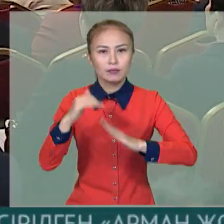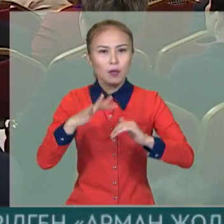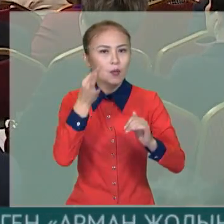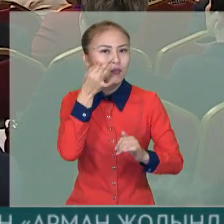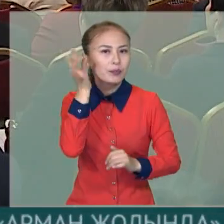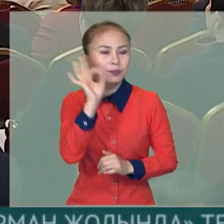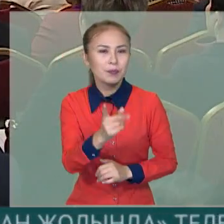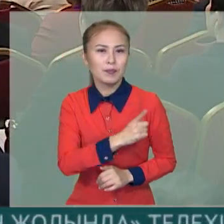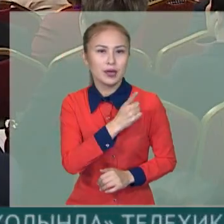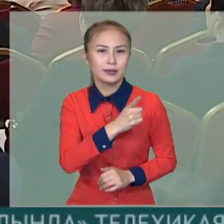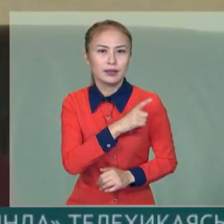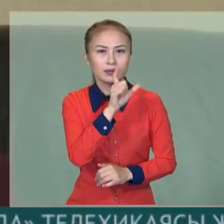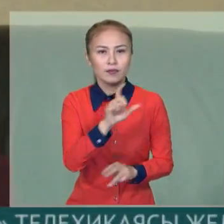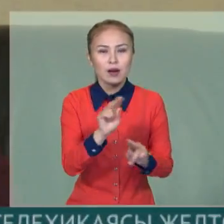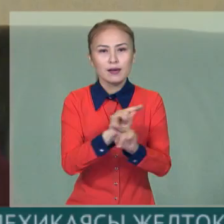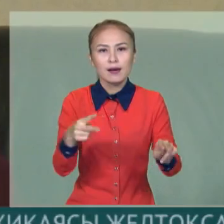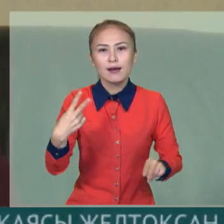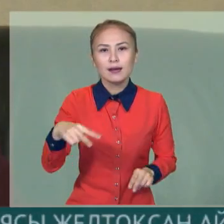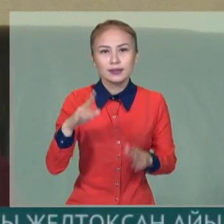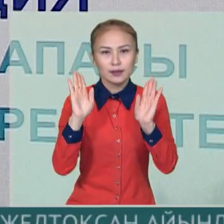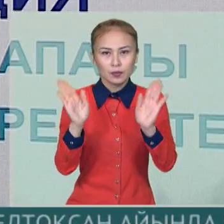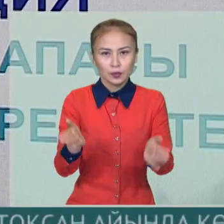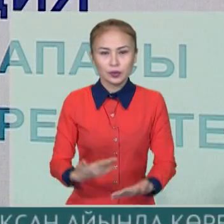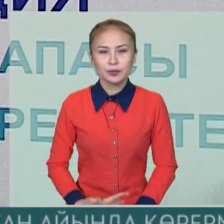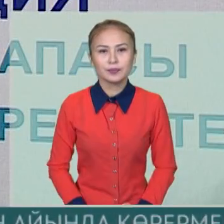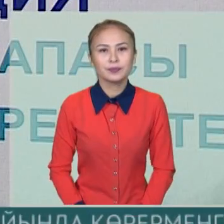тәжірибелермен бөлісіп шеберлік сағаттарын өткізеді.